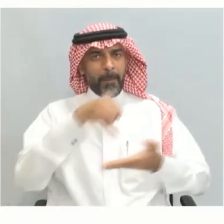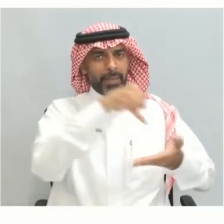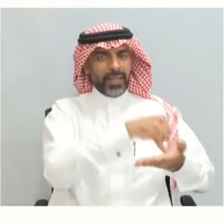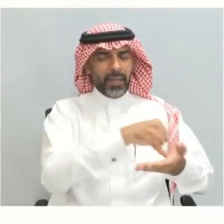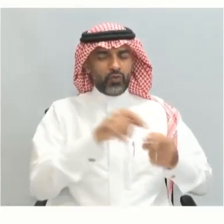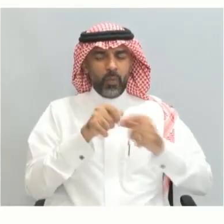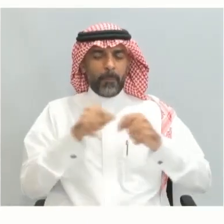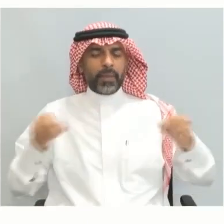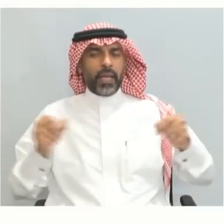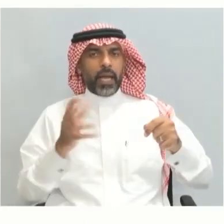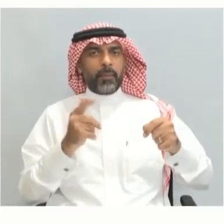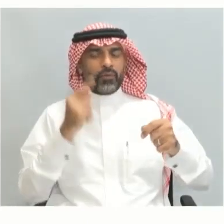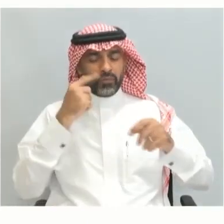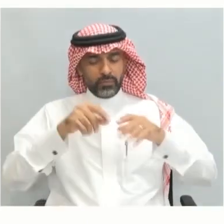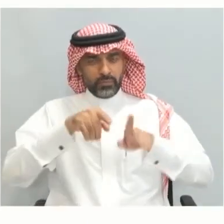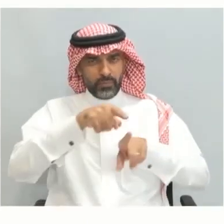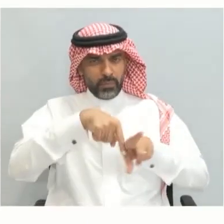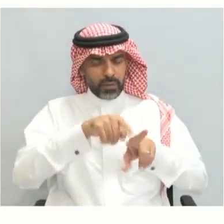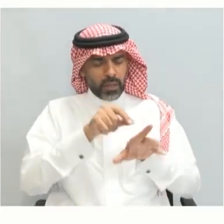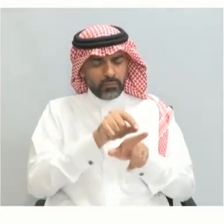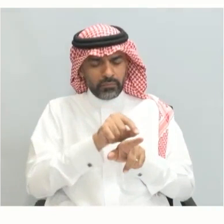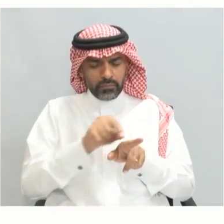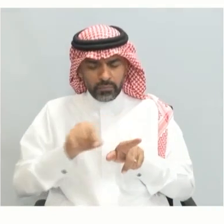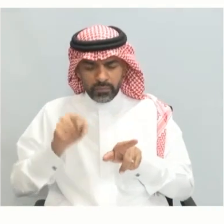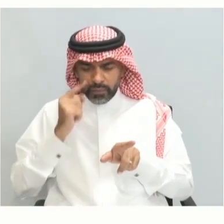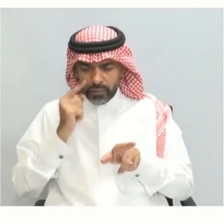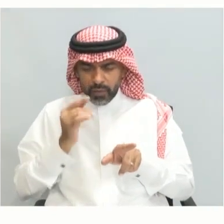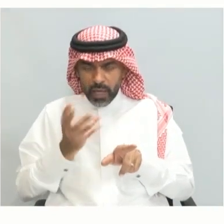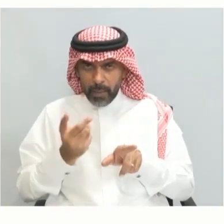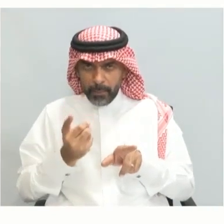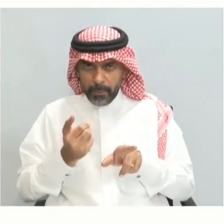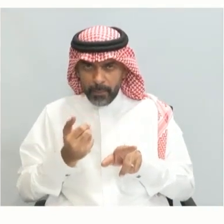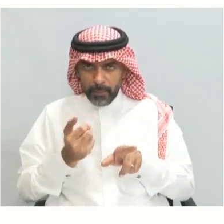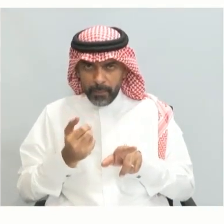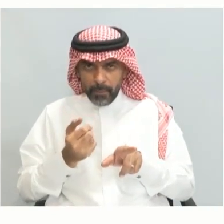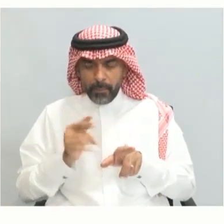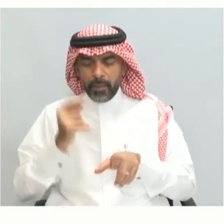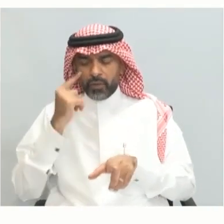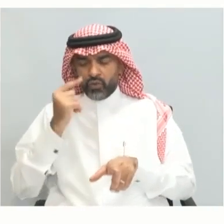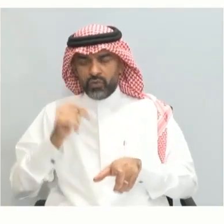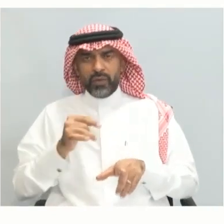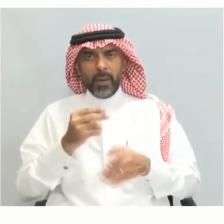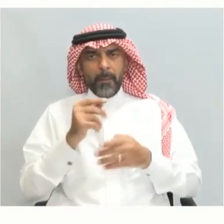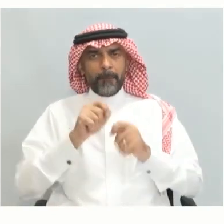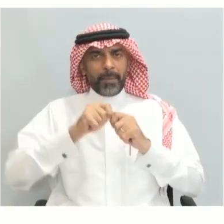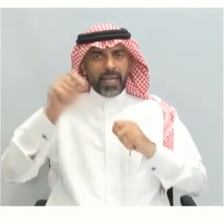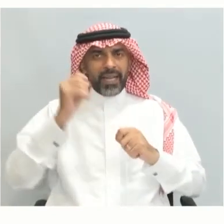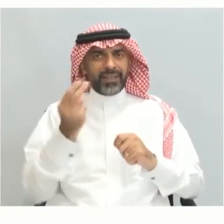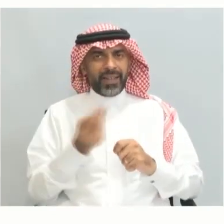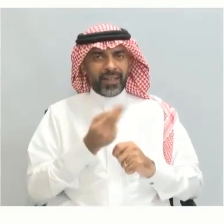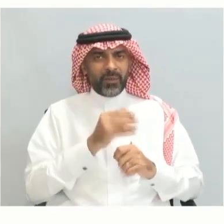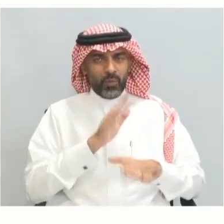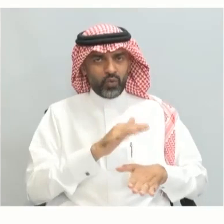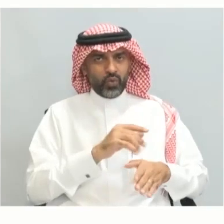بينهما على الخريطه بالمسطره ثم تحول حسب مقياس الرسم الموجود لدينا في الخريطه وهو